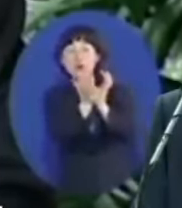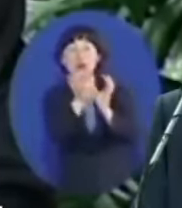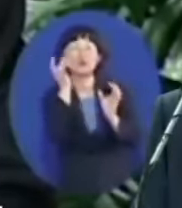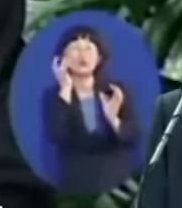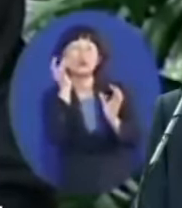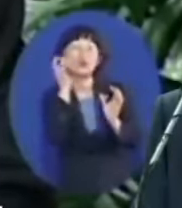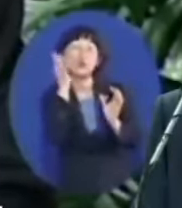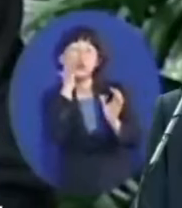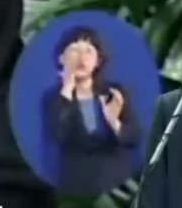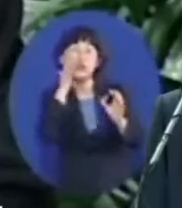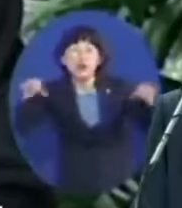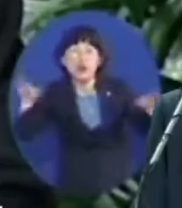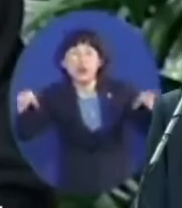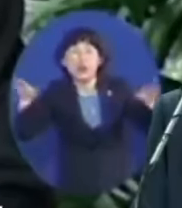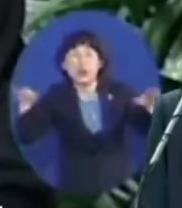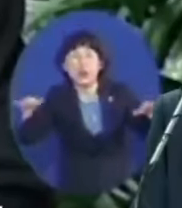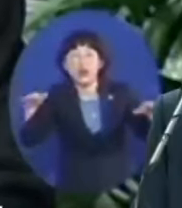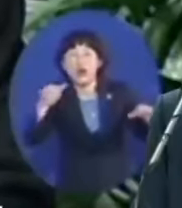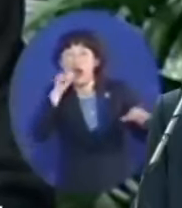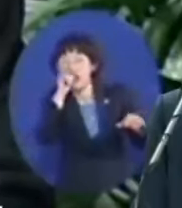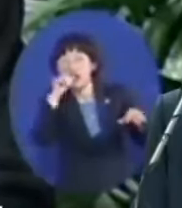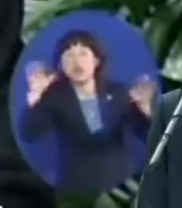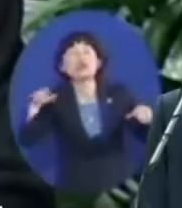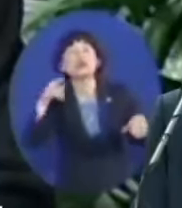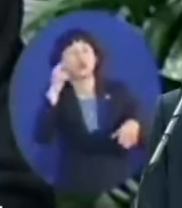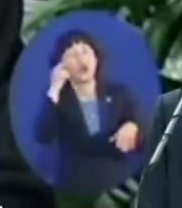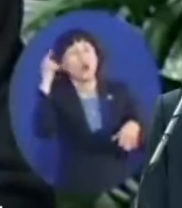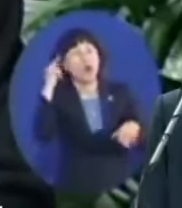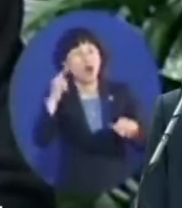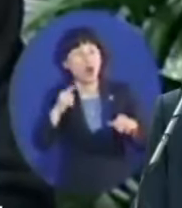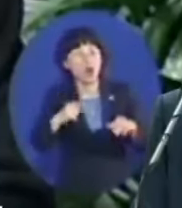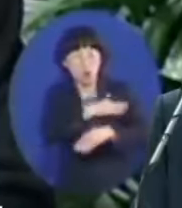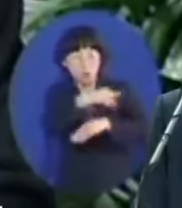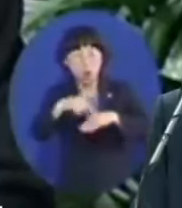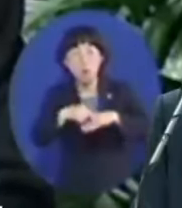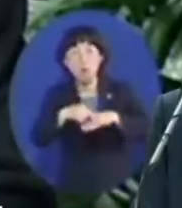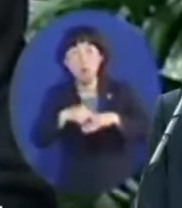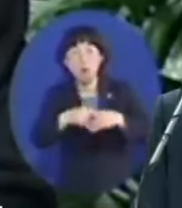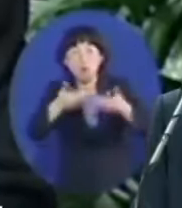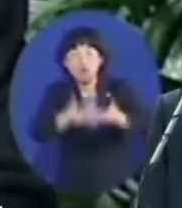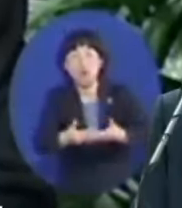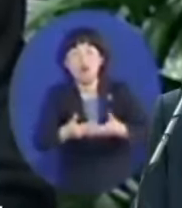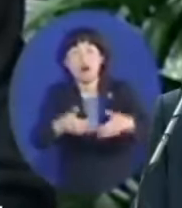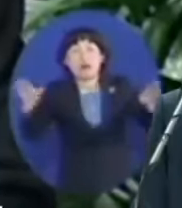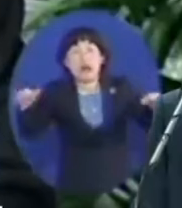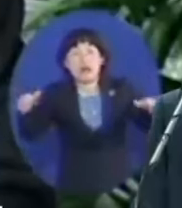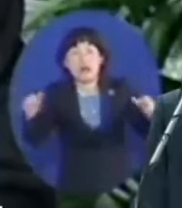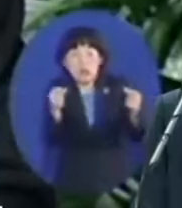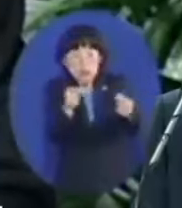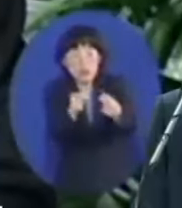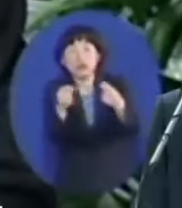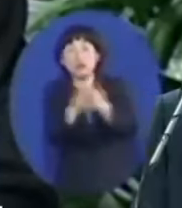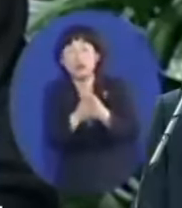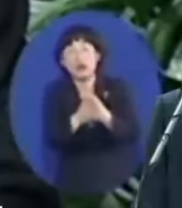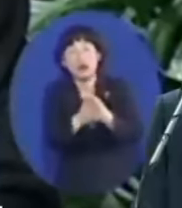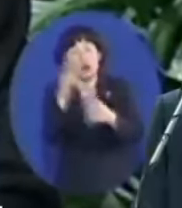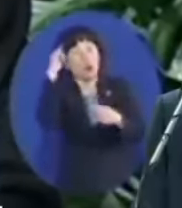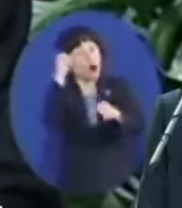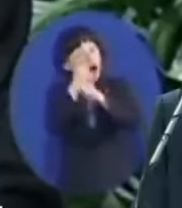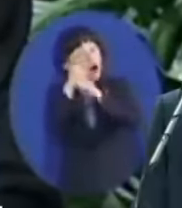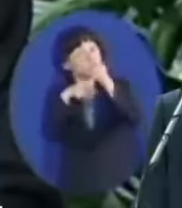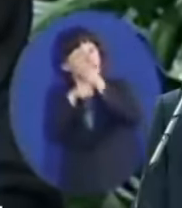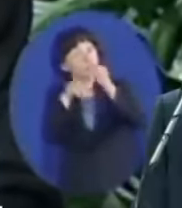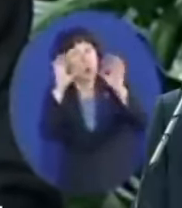것입니다. 몸은 2.5cm인데 날개는 너무 가늘고 너무 작아서 과학적으로는 공중에 뜰 수도 없다고 생각하는